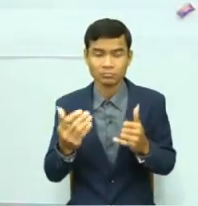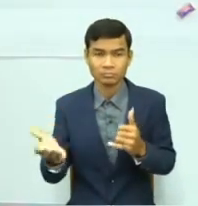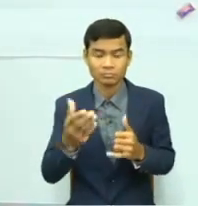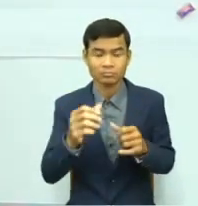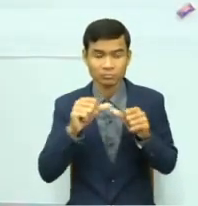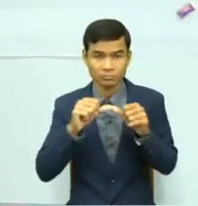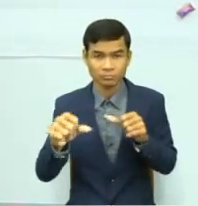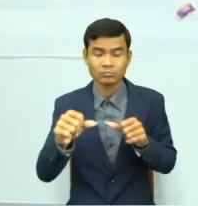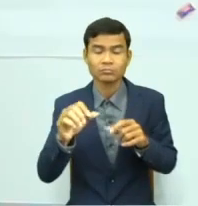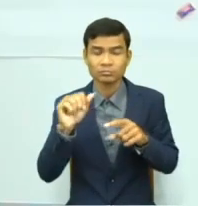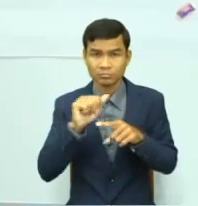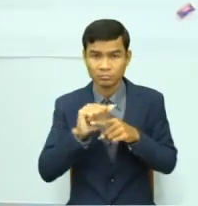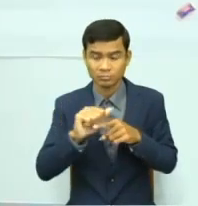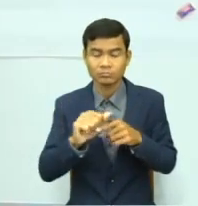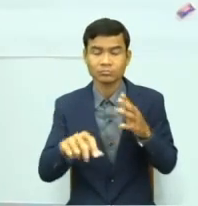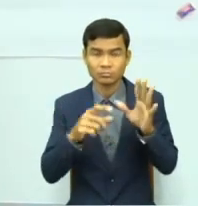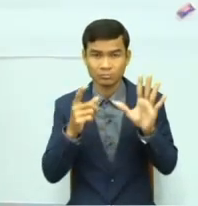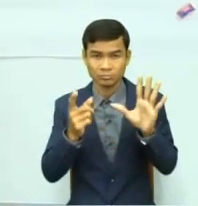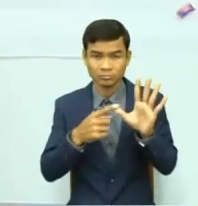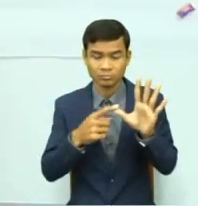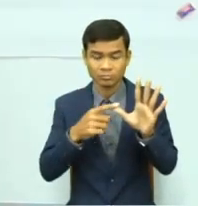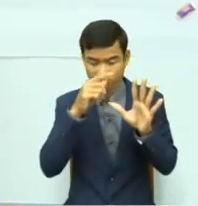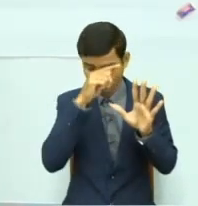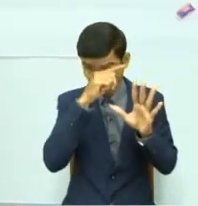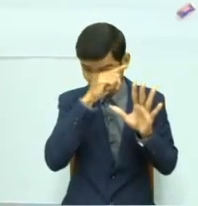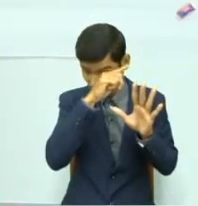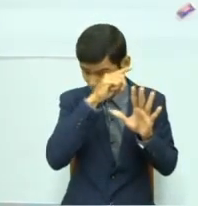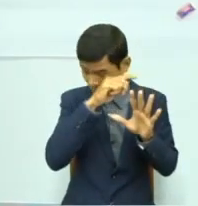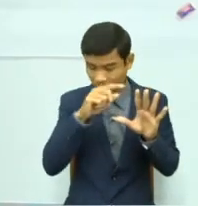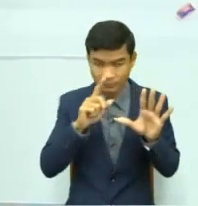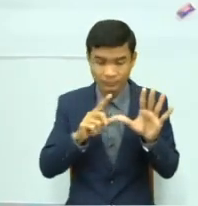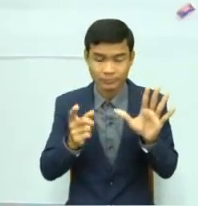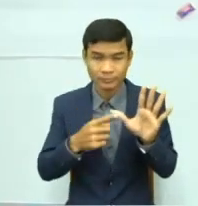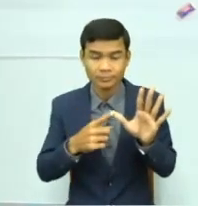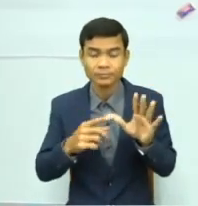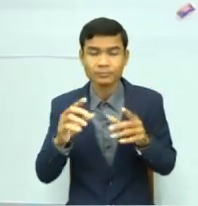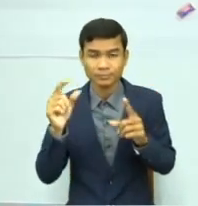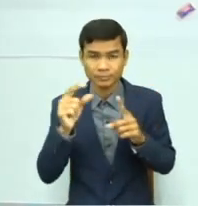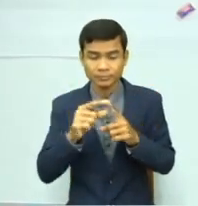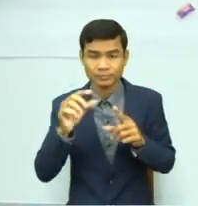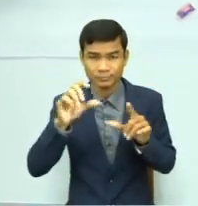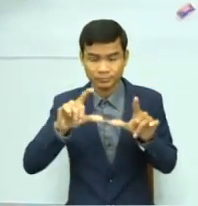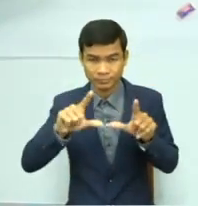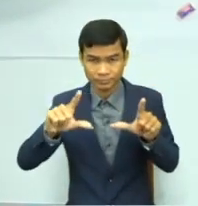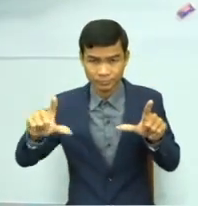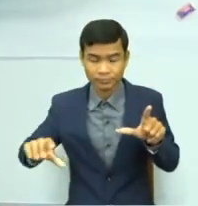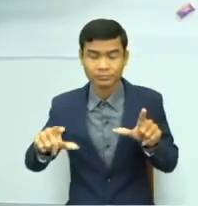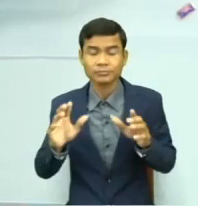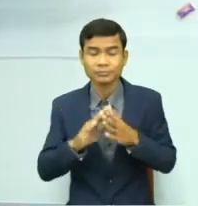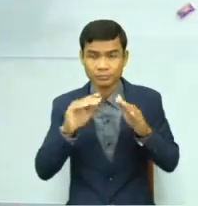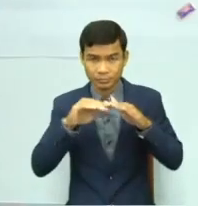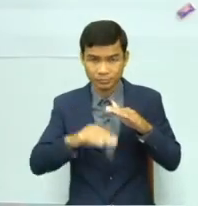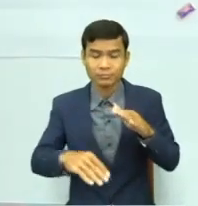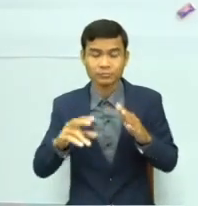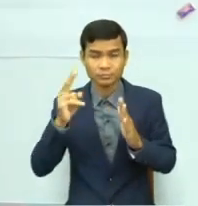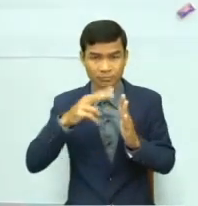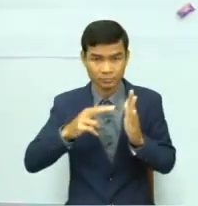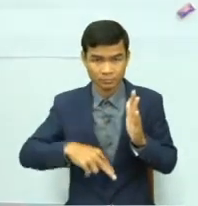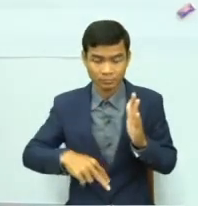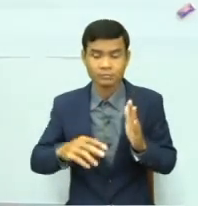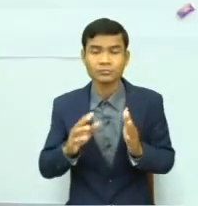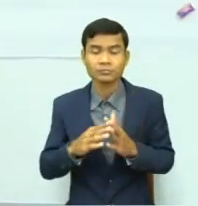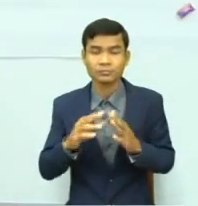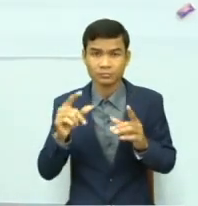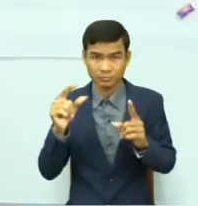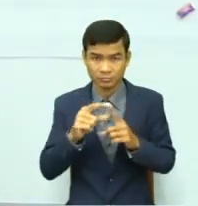to cho một lòng hạt thì pram tiên là con cho rộp bị chuôn nâng bịa khẳng kào không ạ tập bọt chà chẳng